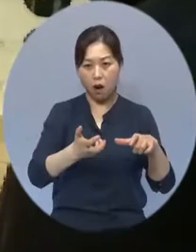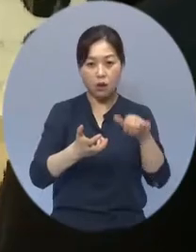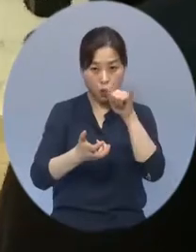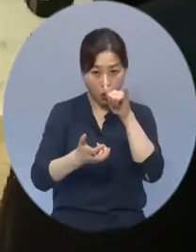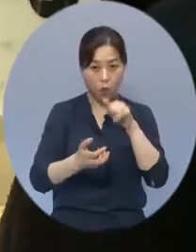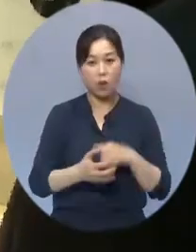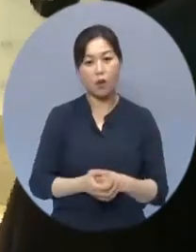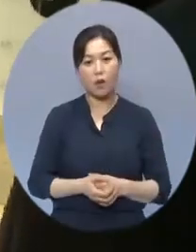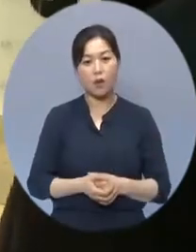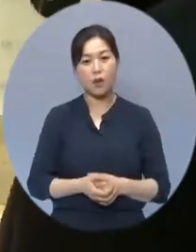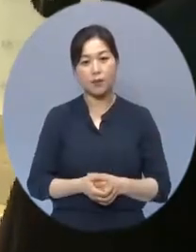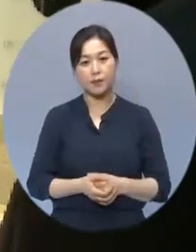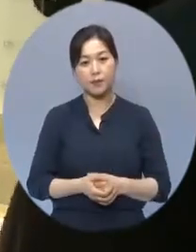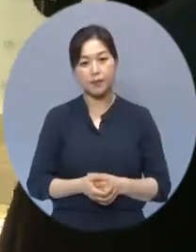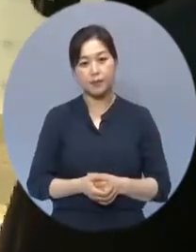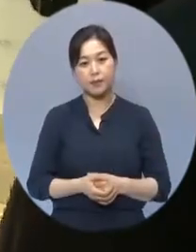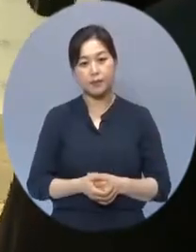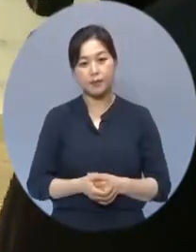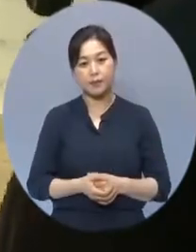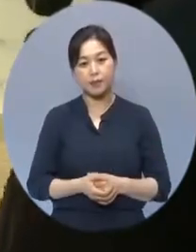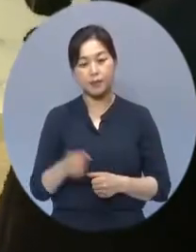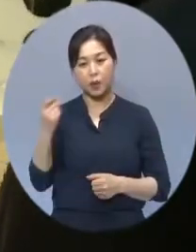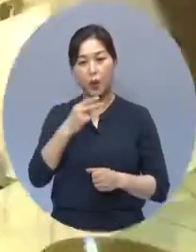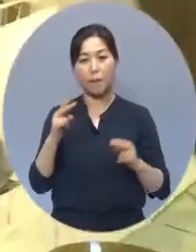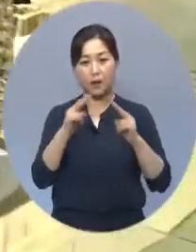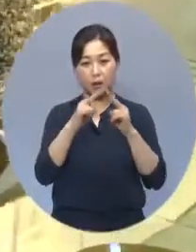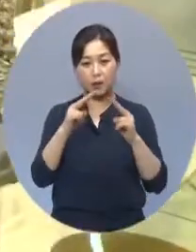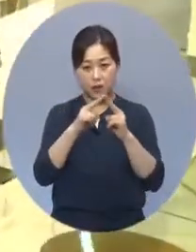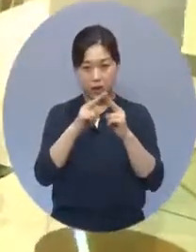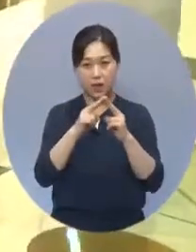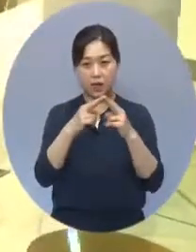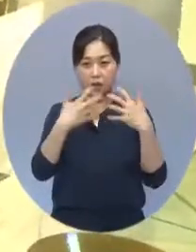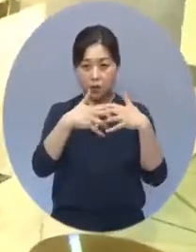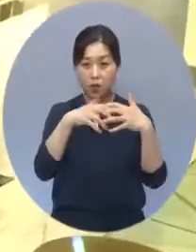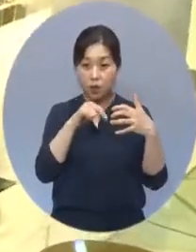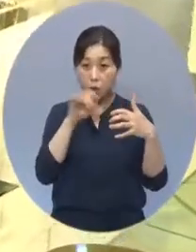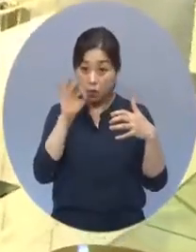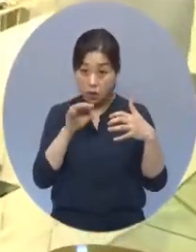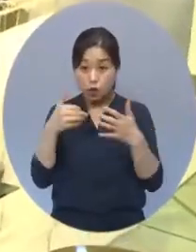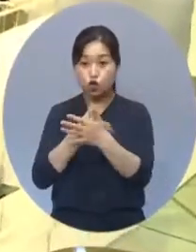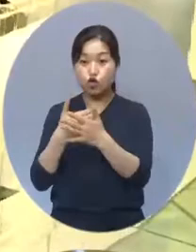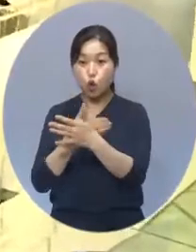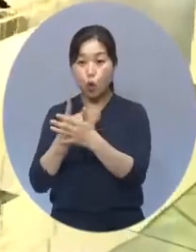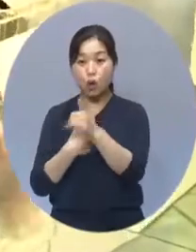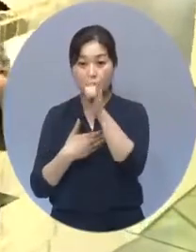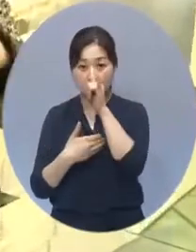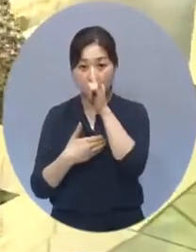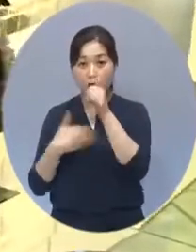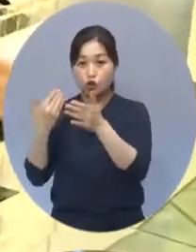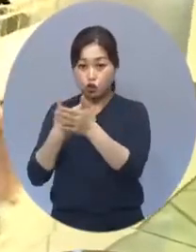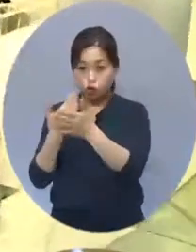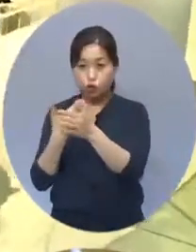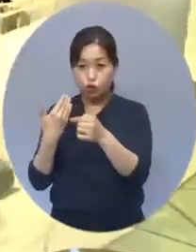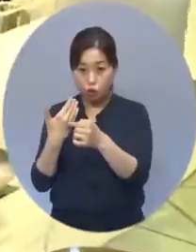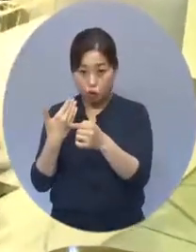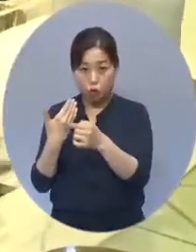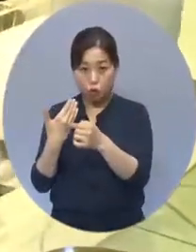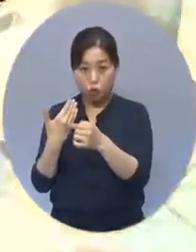또 그 반도체 장비도 보니까 중고가 있어요. 중고 장비를 그거 하는 세계